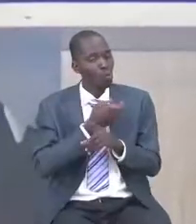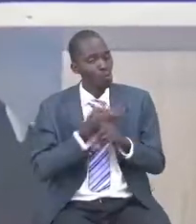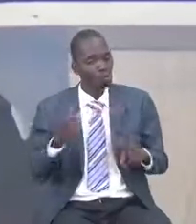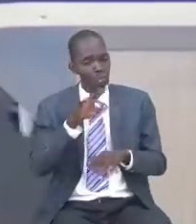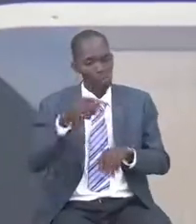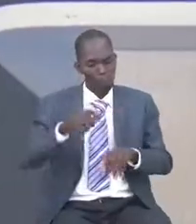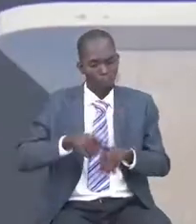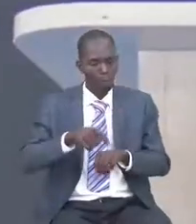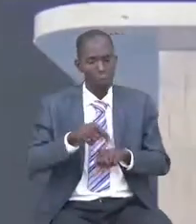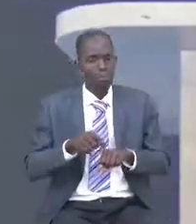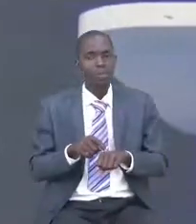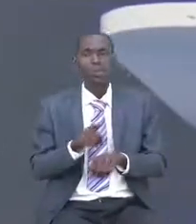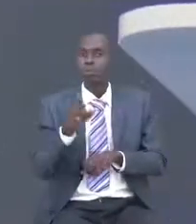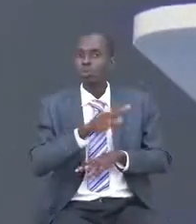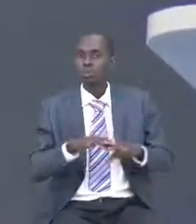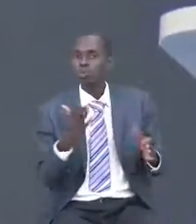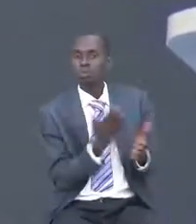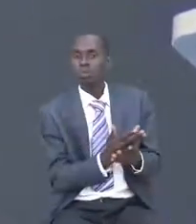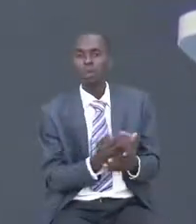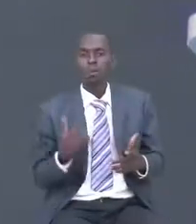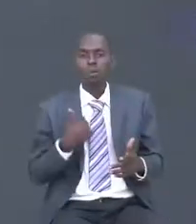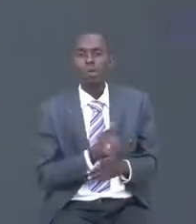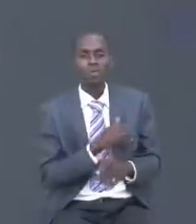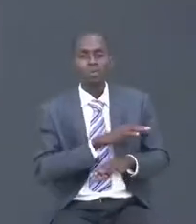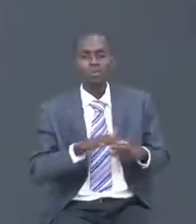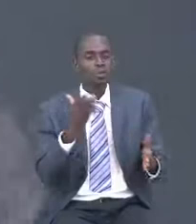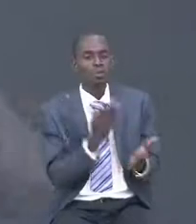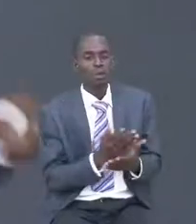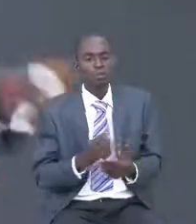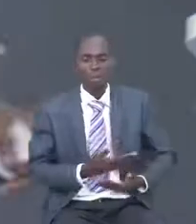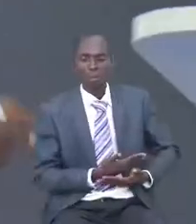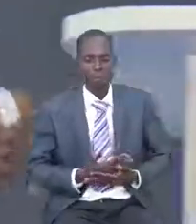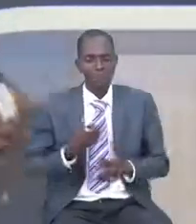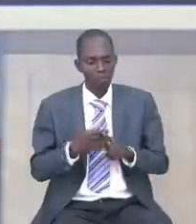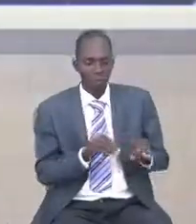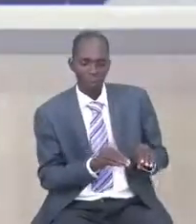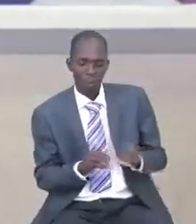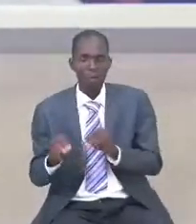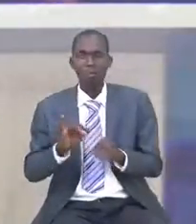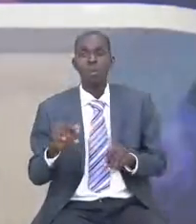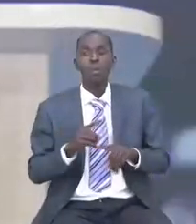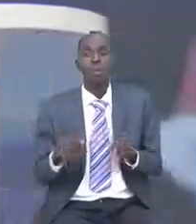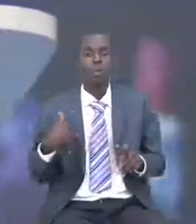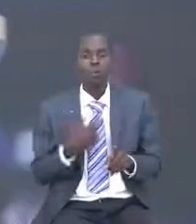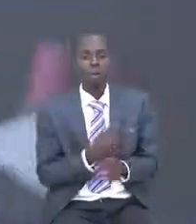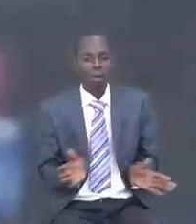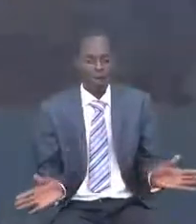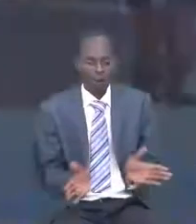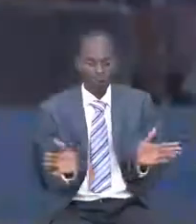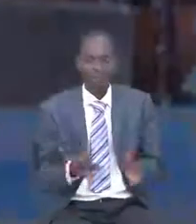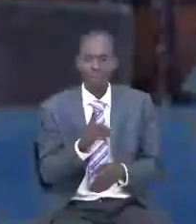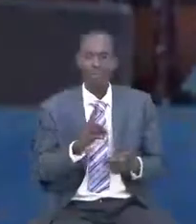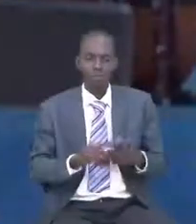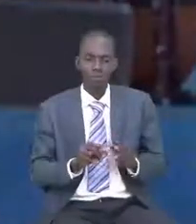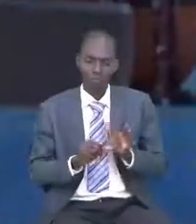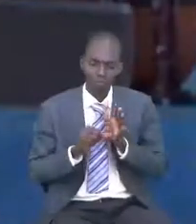dangereux. Non, on ne les arrête pas. On ne les arrête pas. Tu n'arrêtes pas. Continue. C'est la persévérance